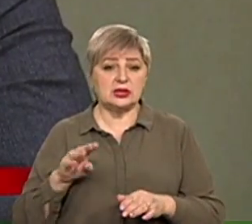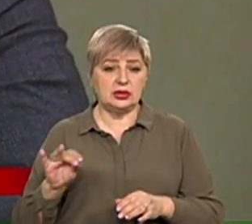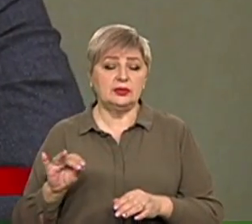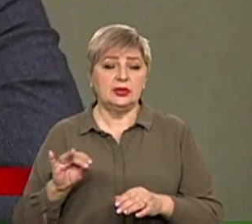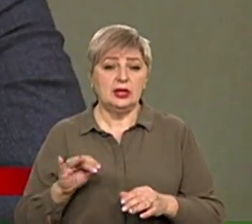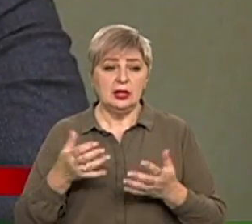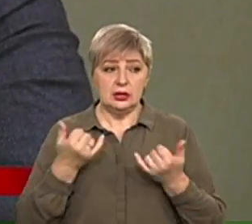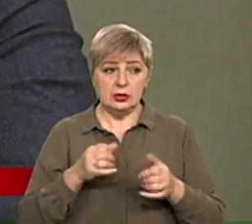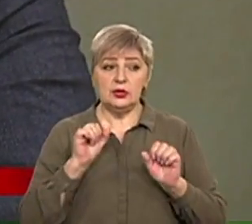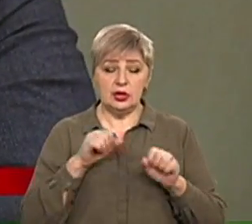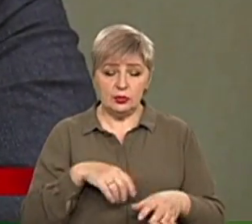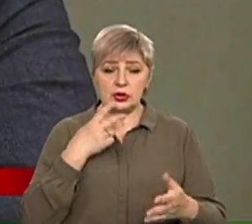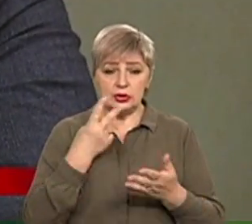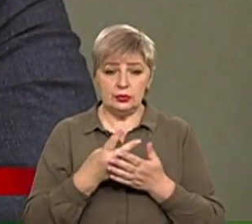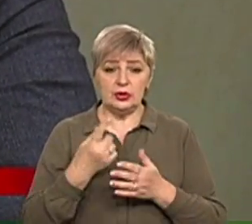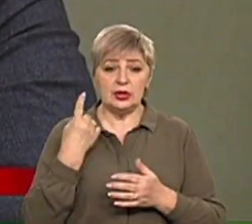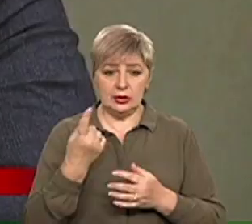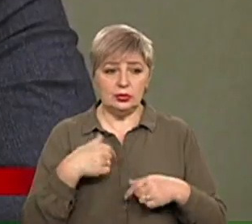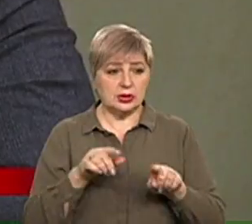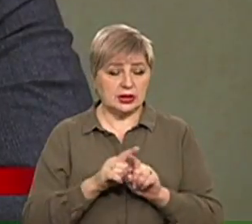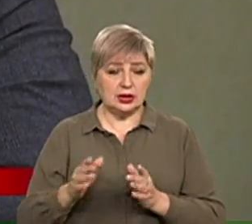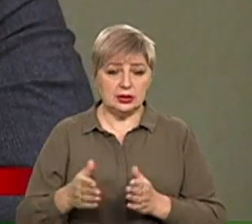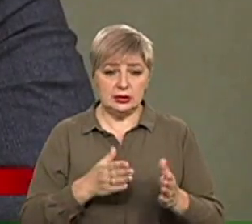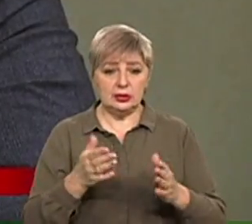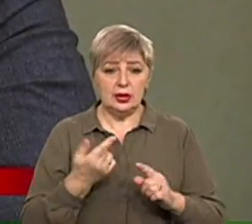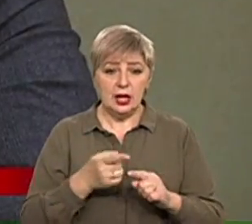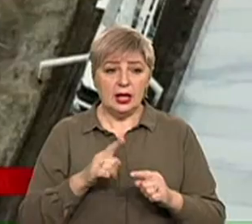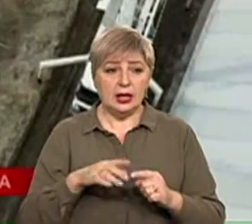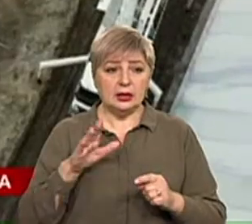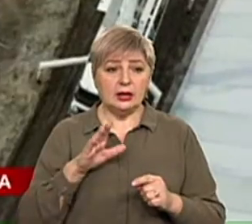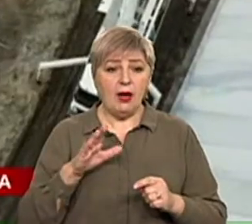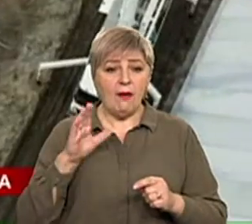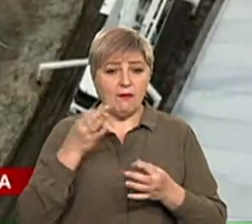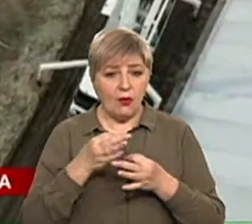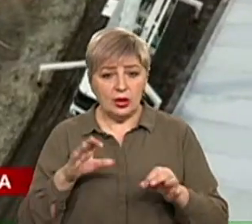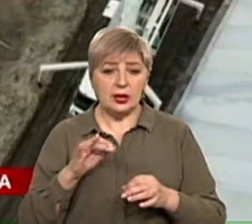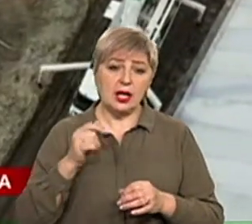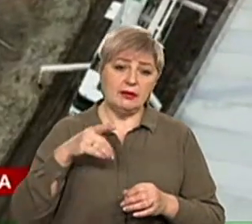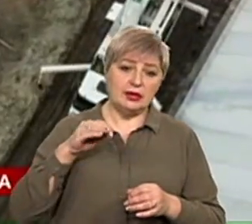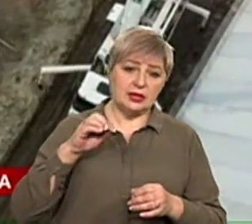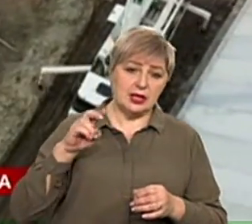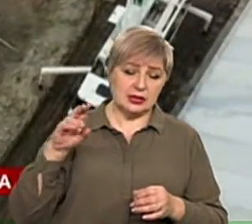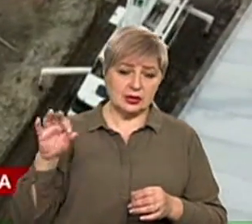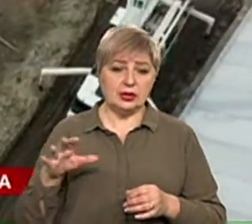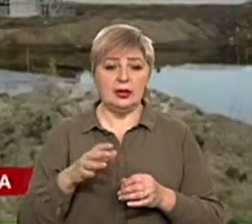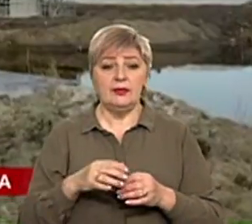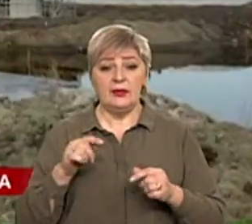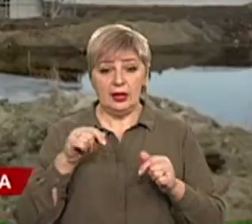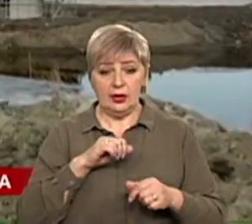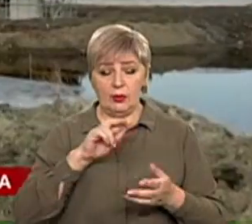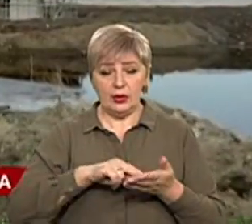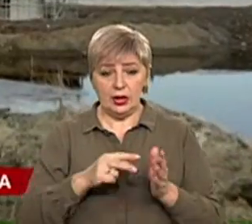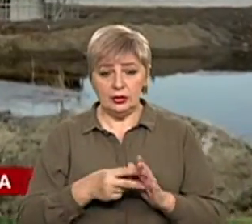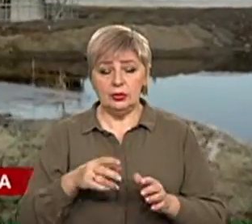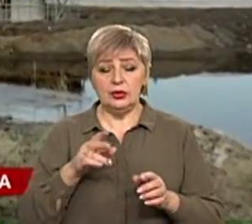Сьогодні ви вже можете побачити одну із таких дорог – це Вольна Гвардійська. Загалом у цьому році планують відремонтувати близько